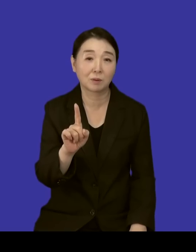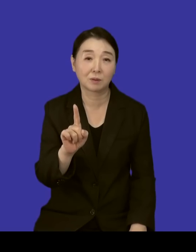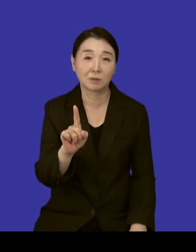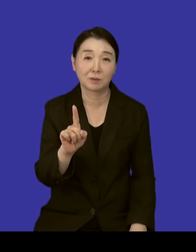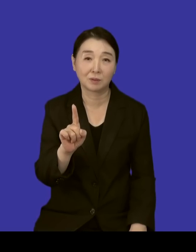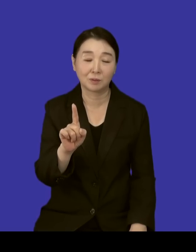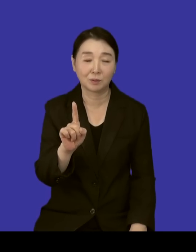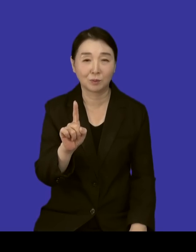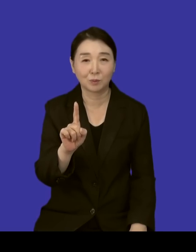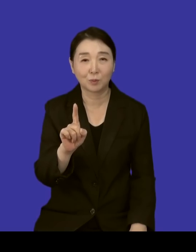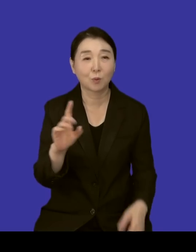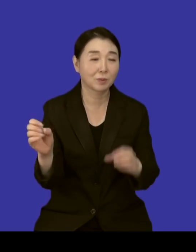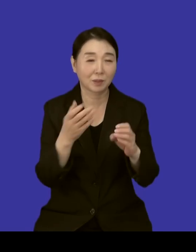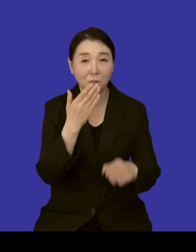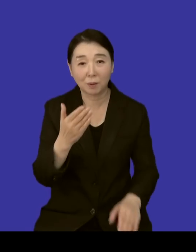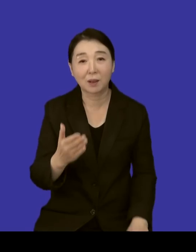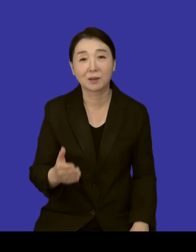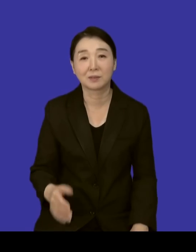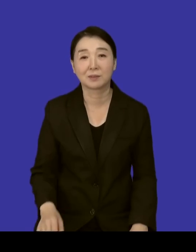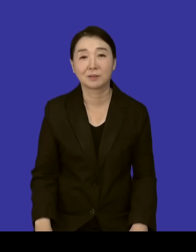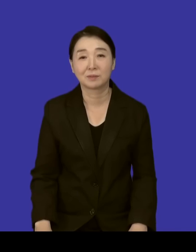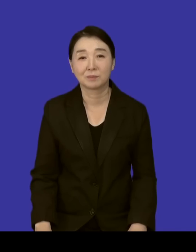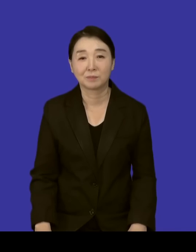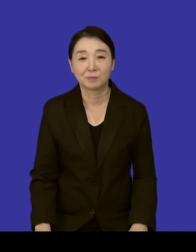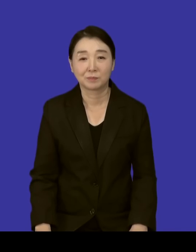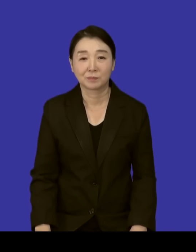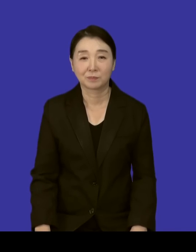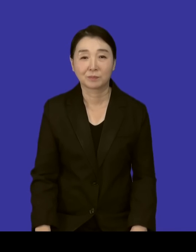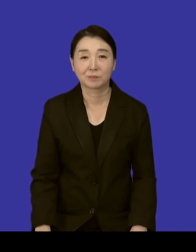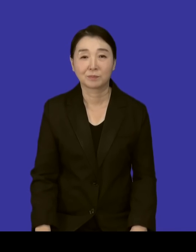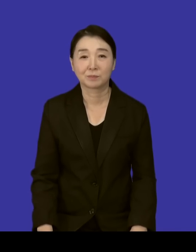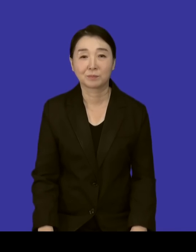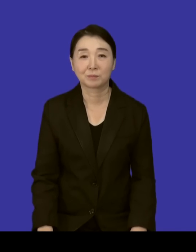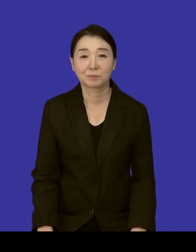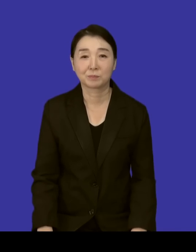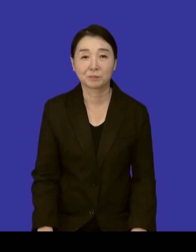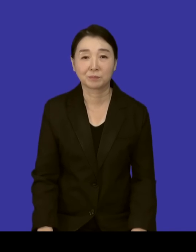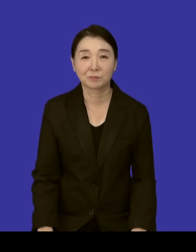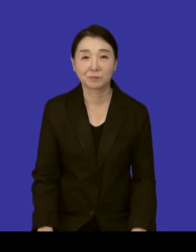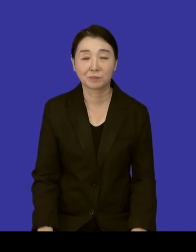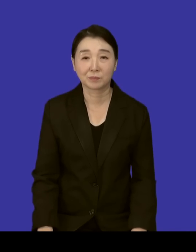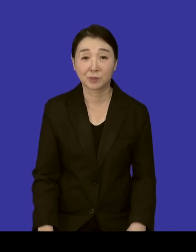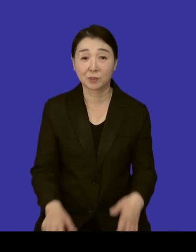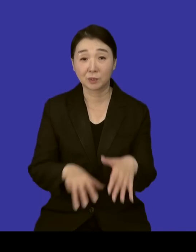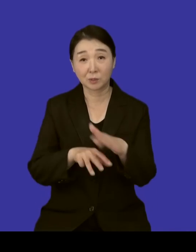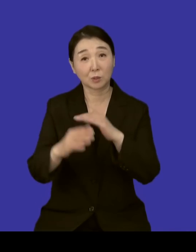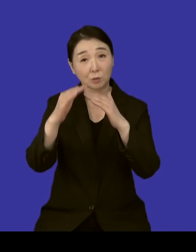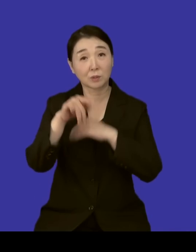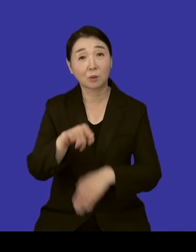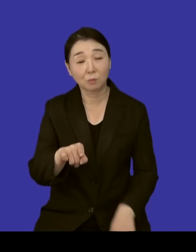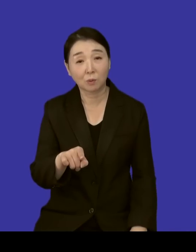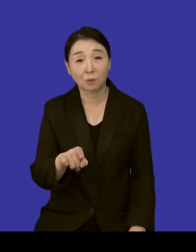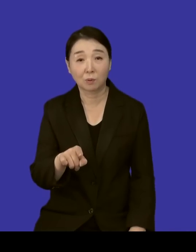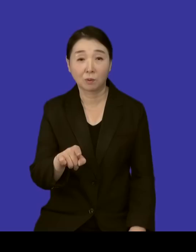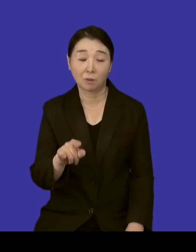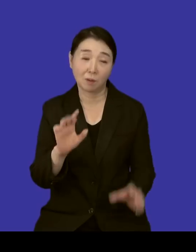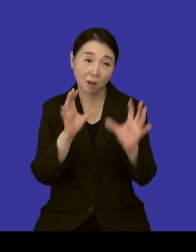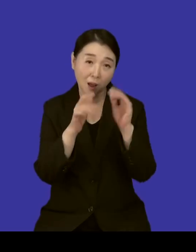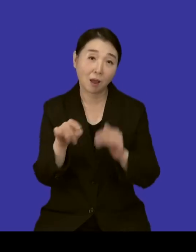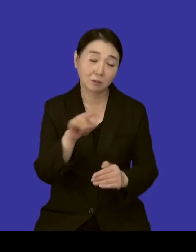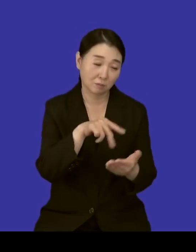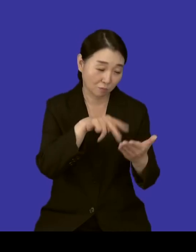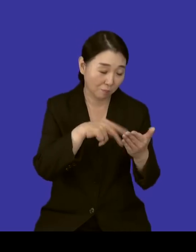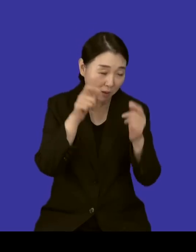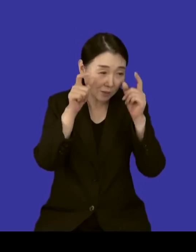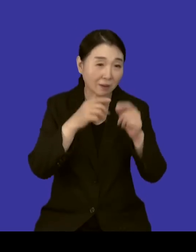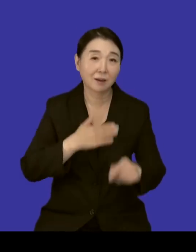이렇게 막 그냥 금실, 자색실, 홍색실, 성막 만드는 이 출애굽기 얘기를 애들이 너무너무 이제 그림이 잘